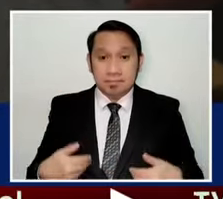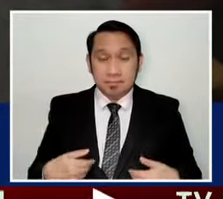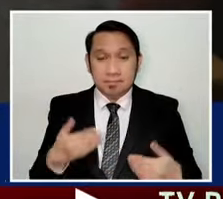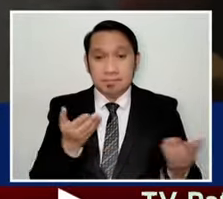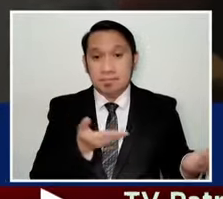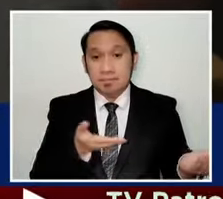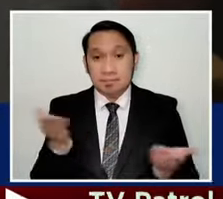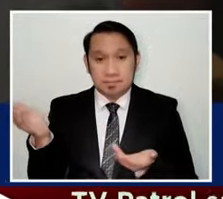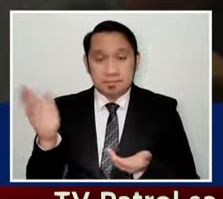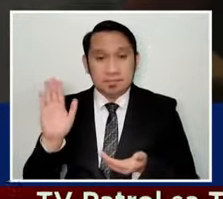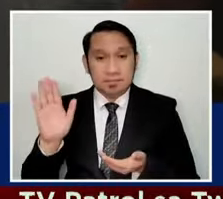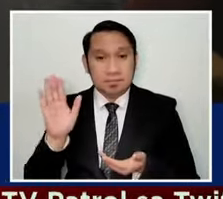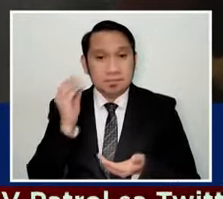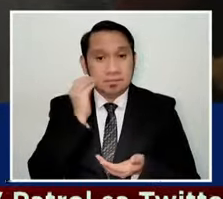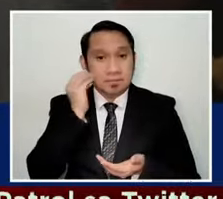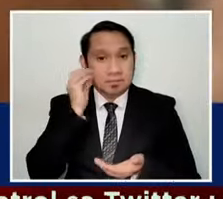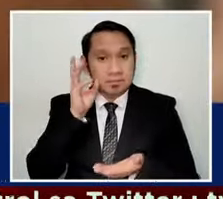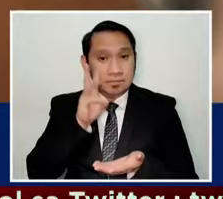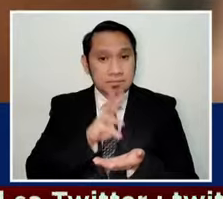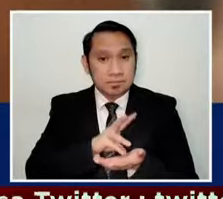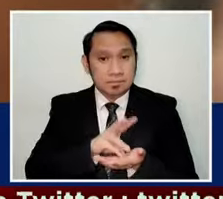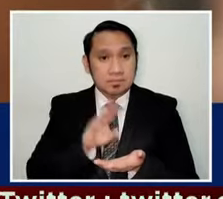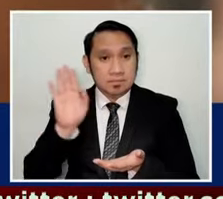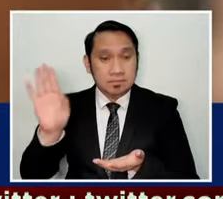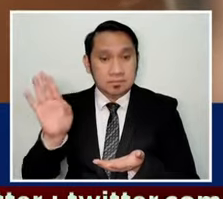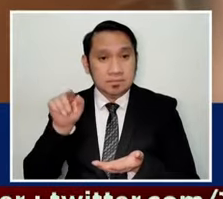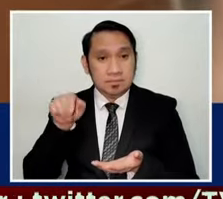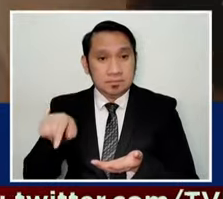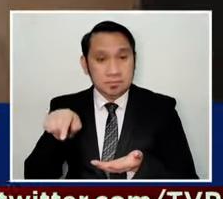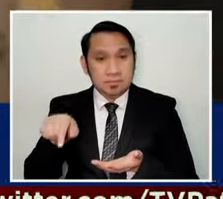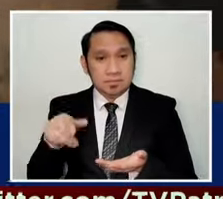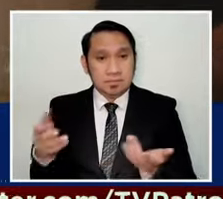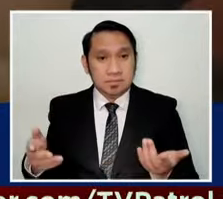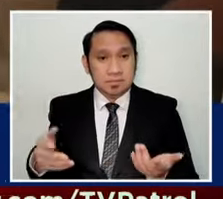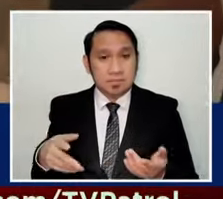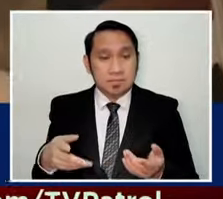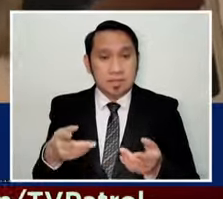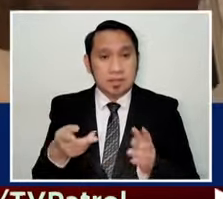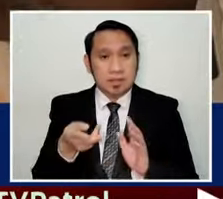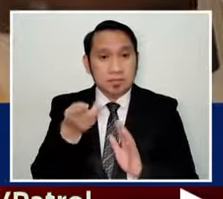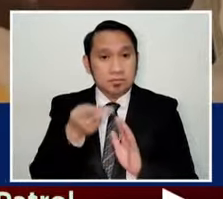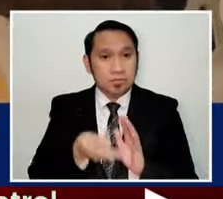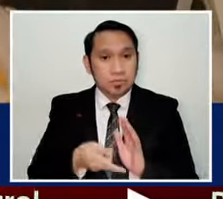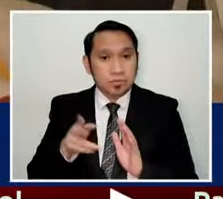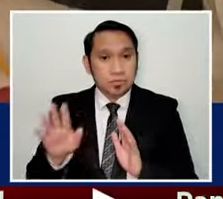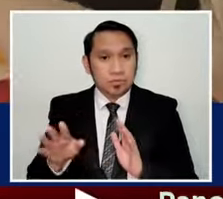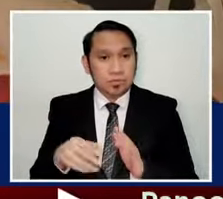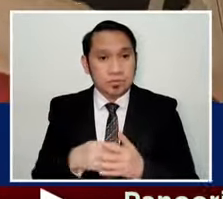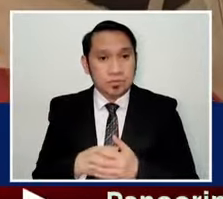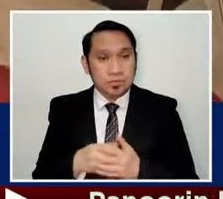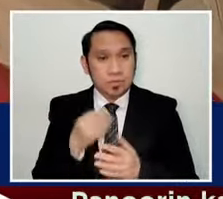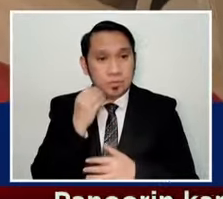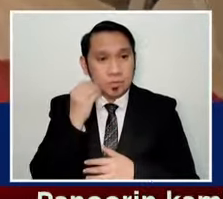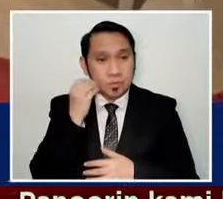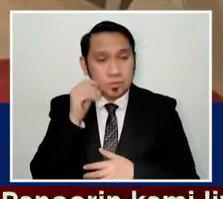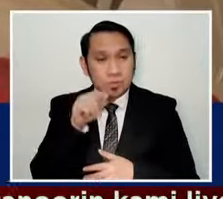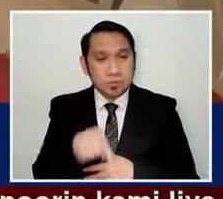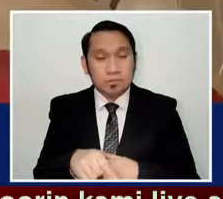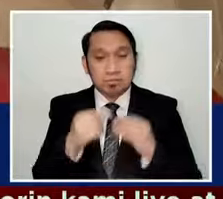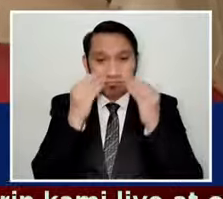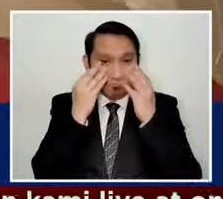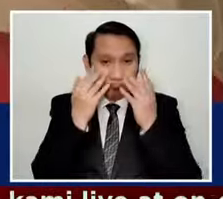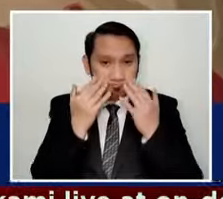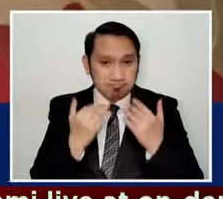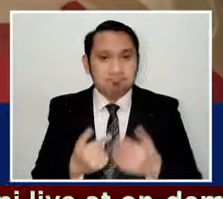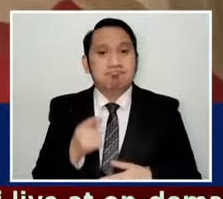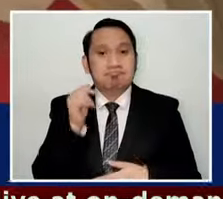tahanan. Sa compound lang kasi ng pamilya ang pribadong himlayan. Sa uling sulyap sa asawa, dito bumuhos ang luha ni Mayor